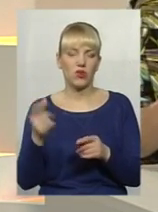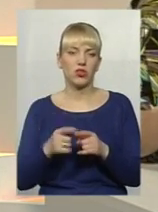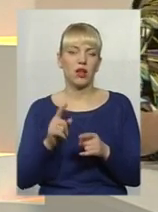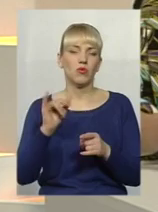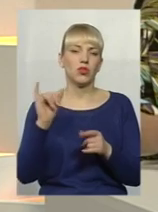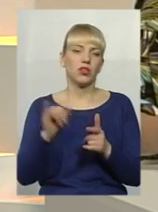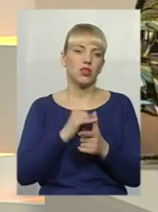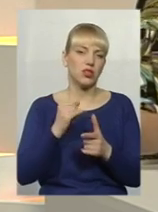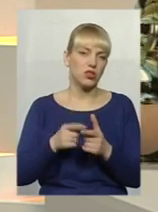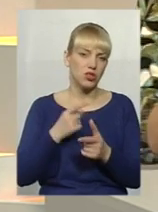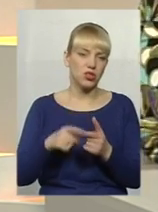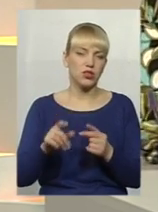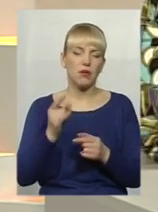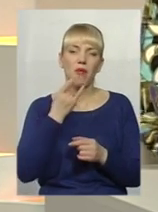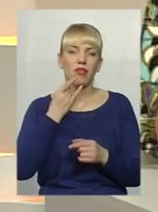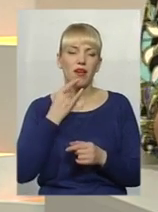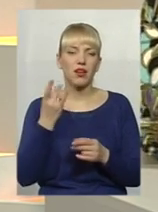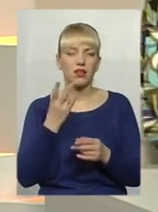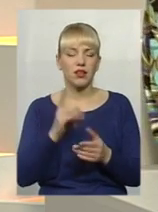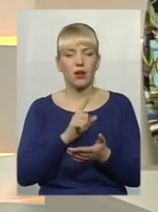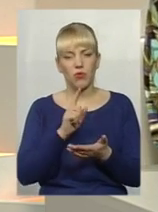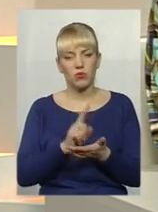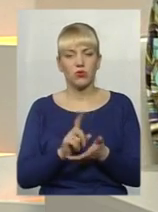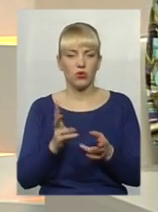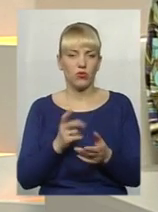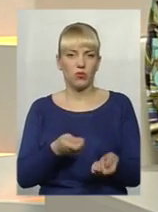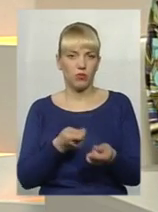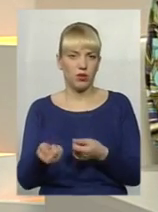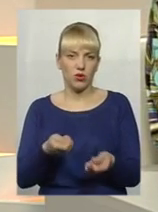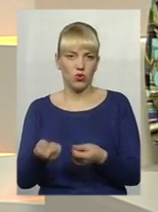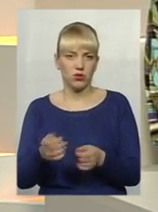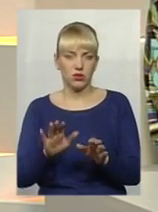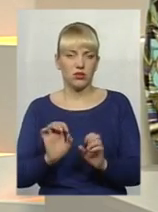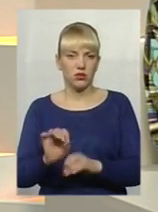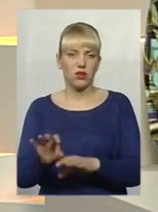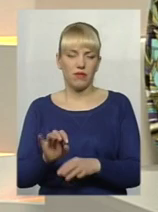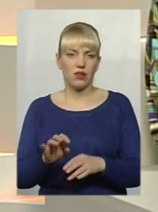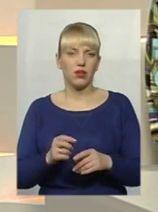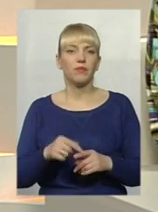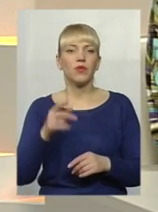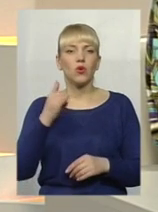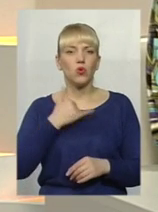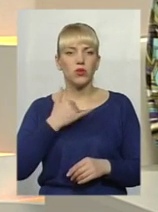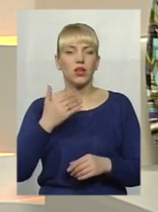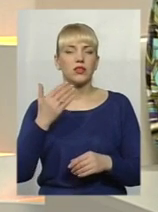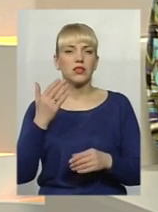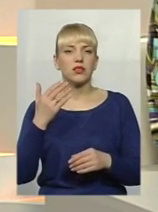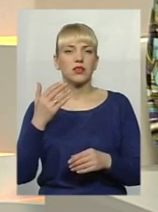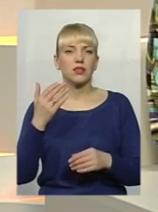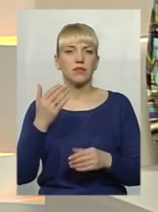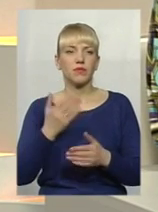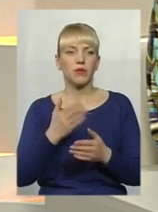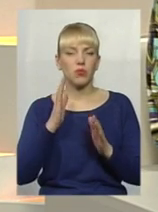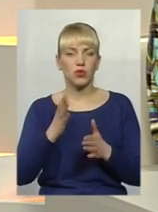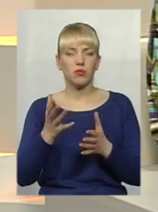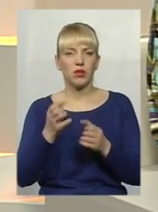обов'язково утилізовувати от саме в такий спосіб. Ну, в нашій області зараз приймається обласна, розроблена і буде